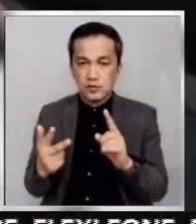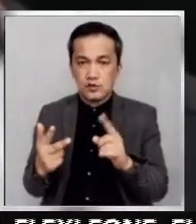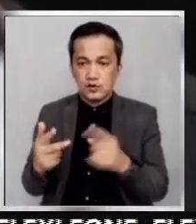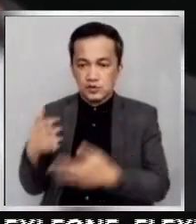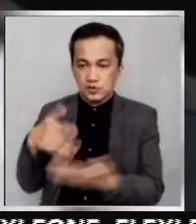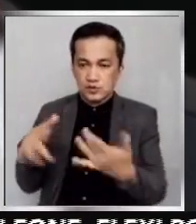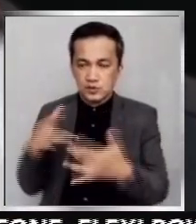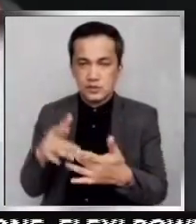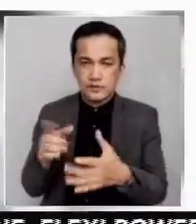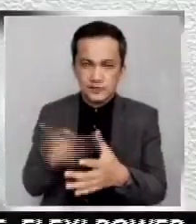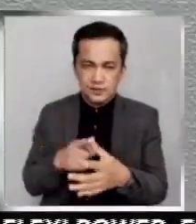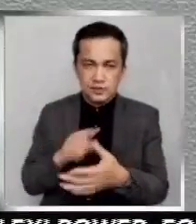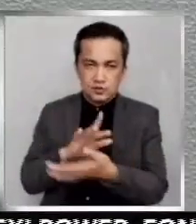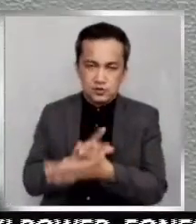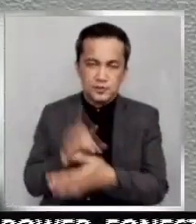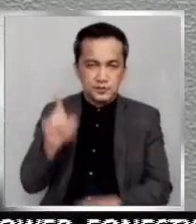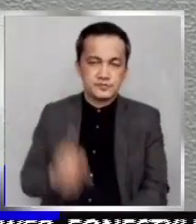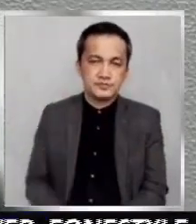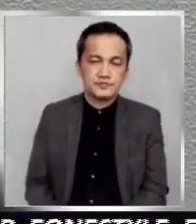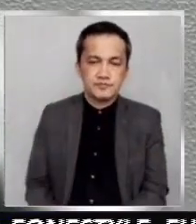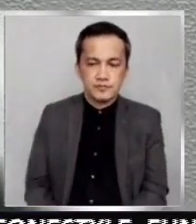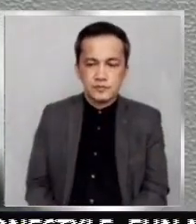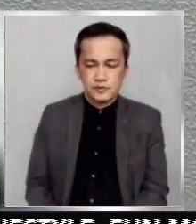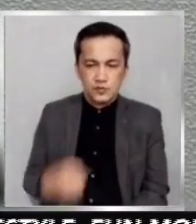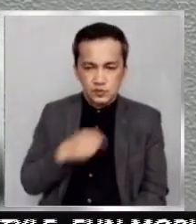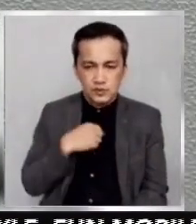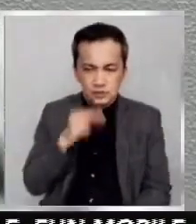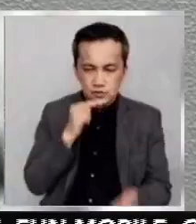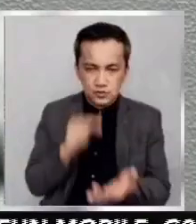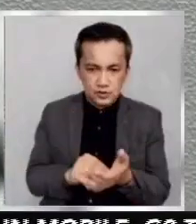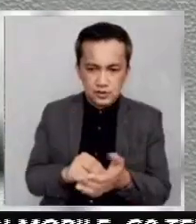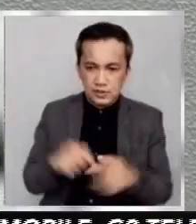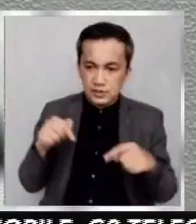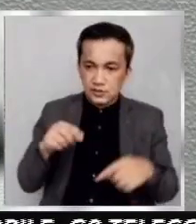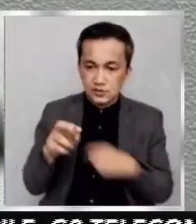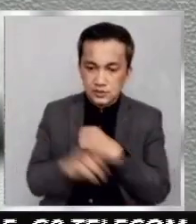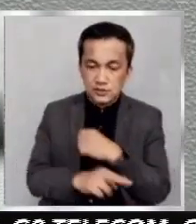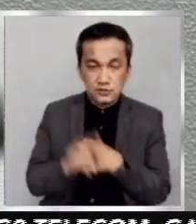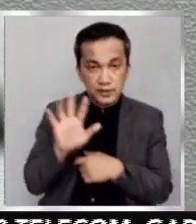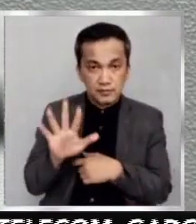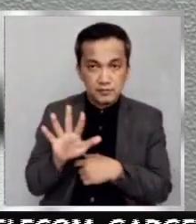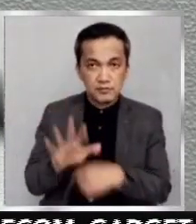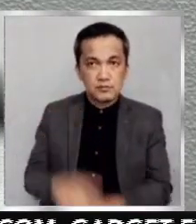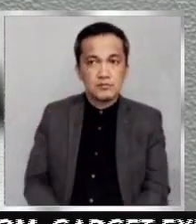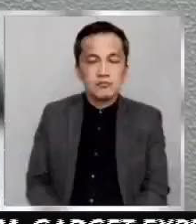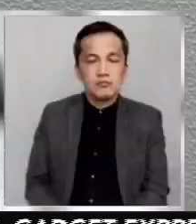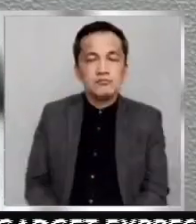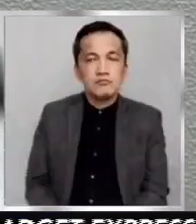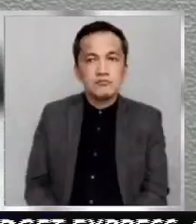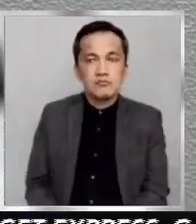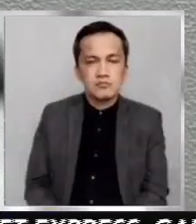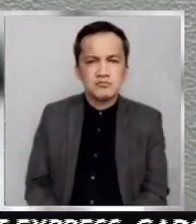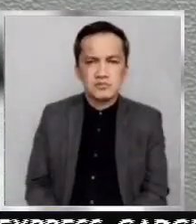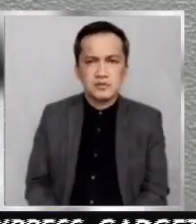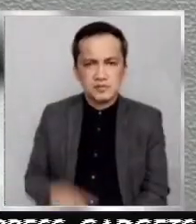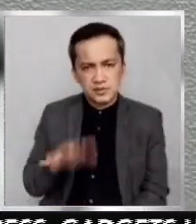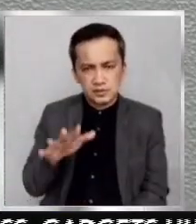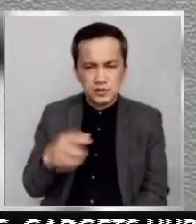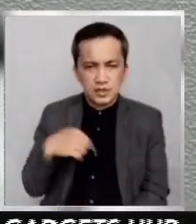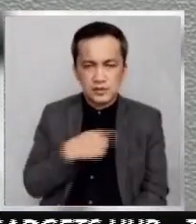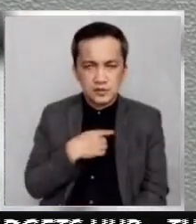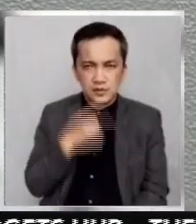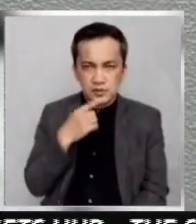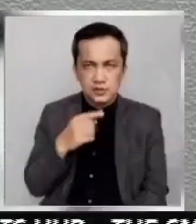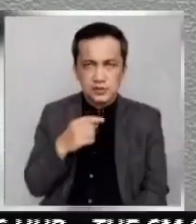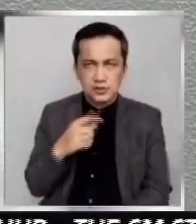case roon. We noted naman na dito baga sa Region 5 sa Bicol is medyo ang aming coverage ng vaccine is not